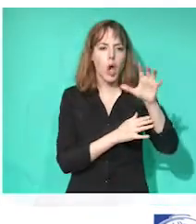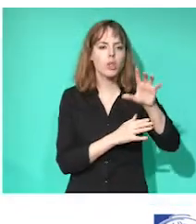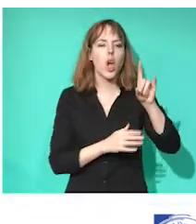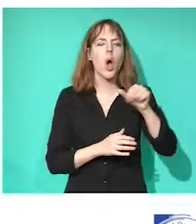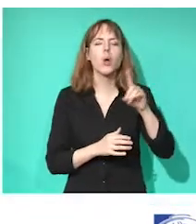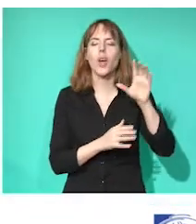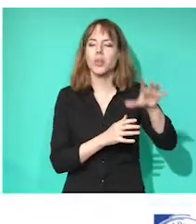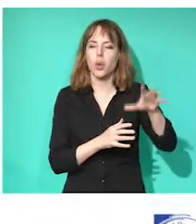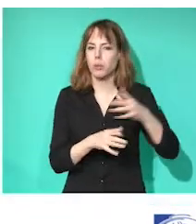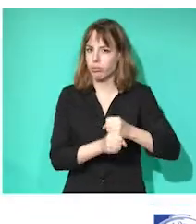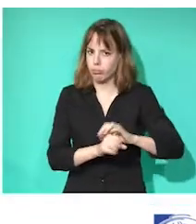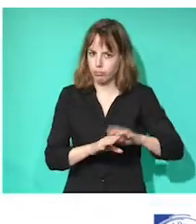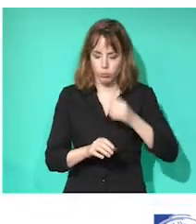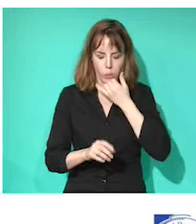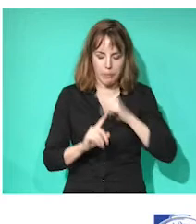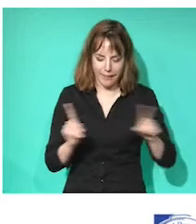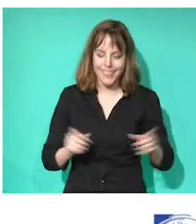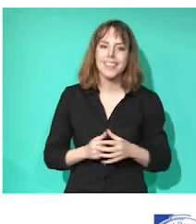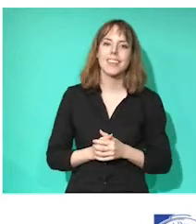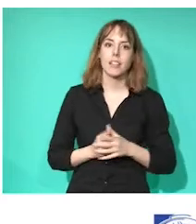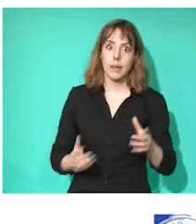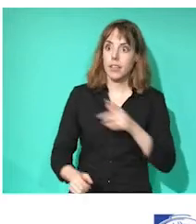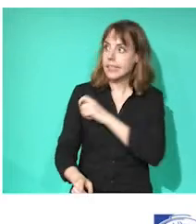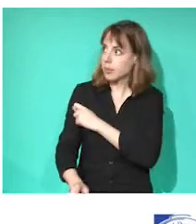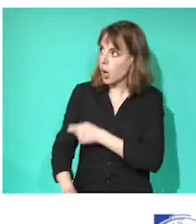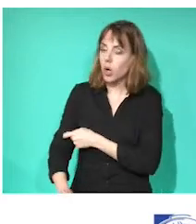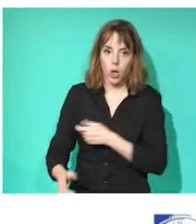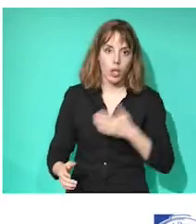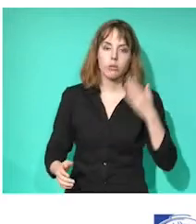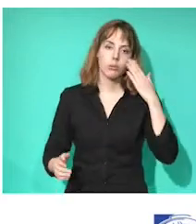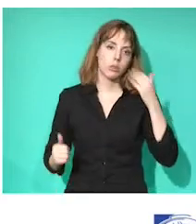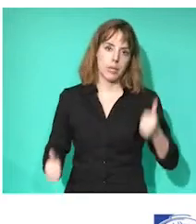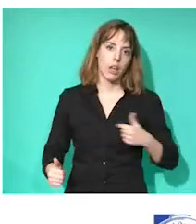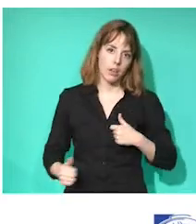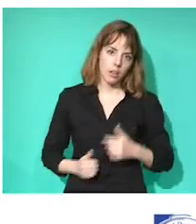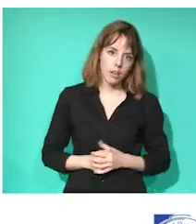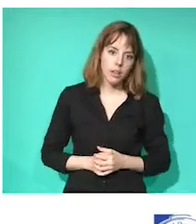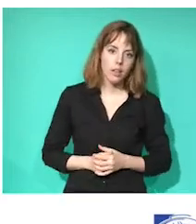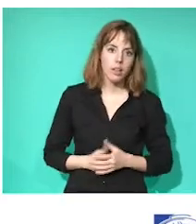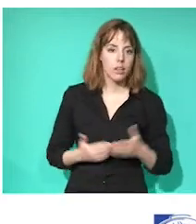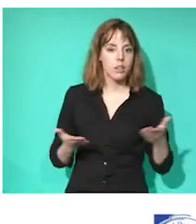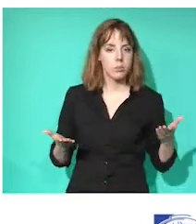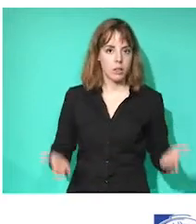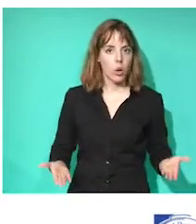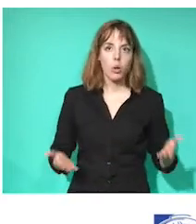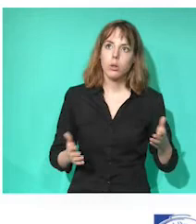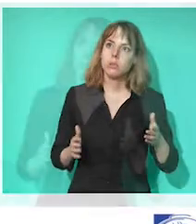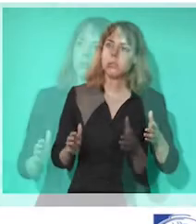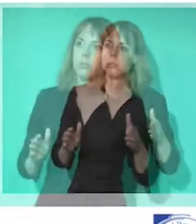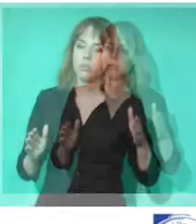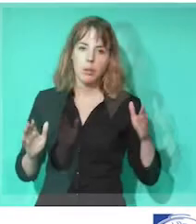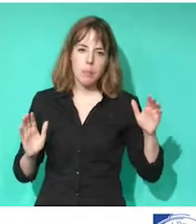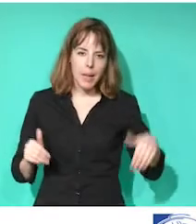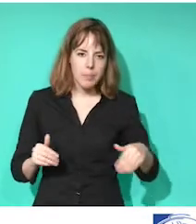De hand. Et tout simplement parce que le sport, c'est un domaine que je connais bien et que je n'ai plus peur d'appréhender, même par ses côtés